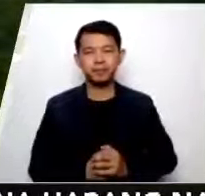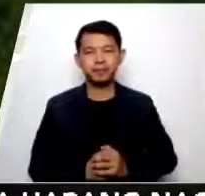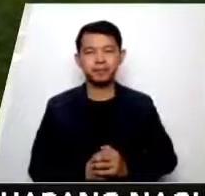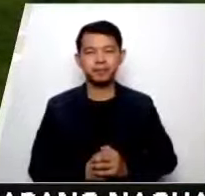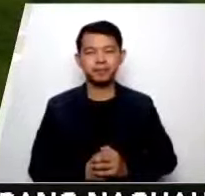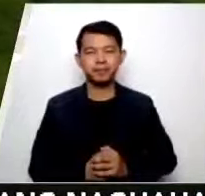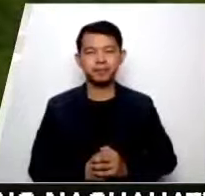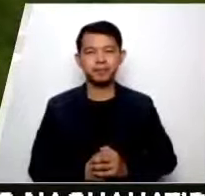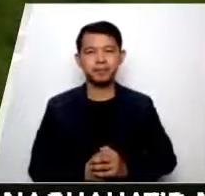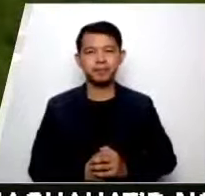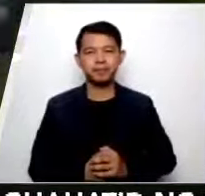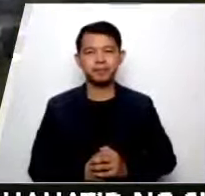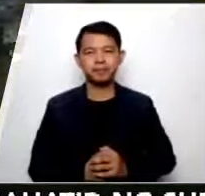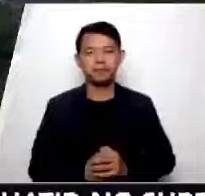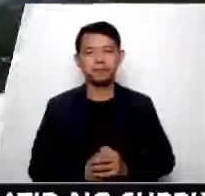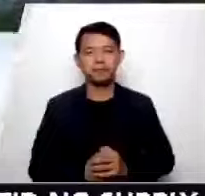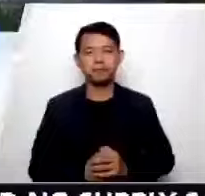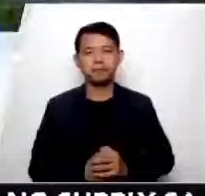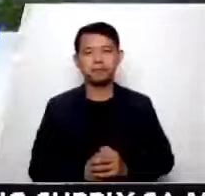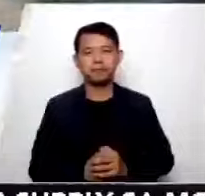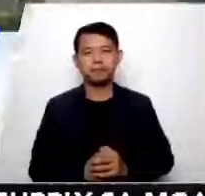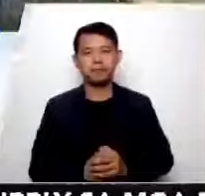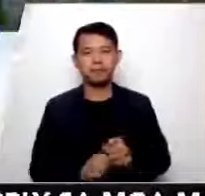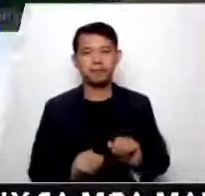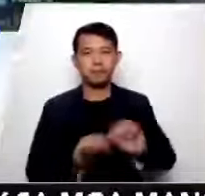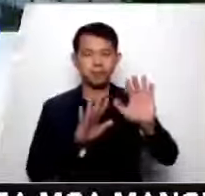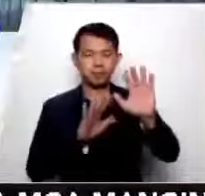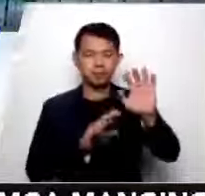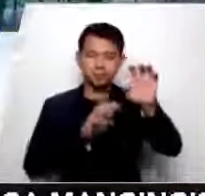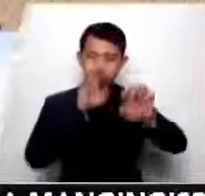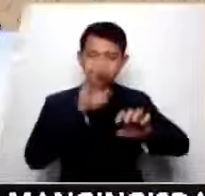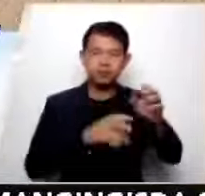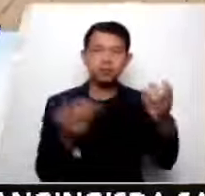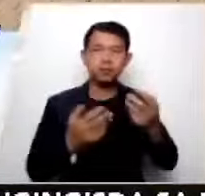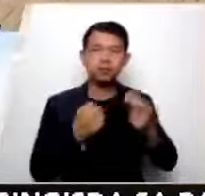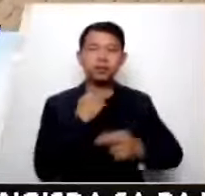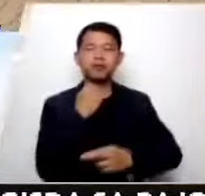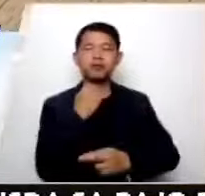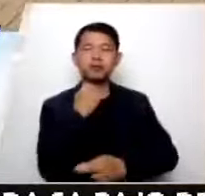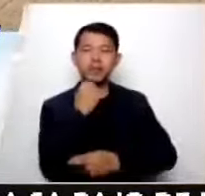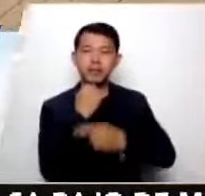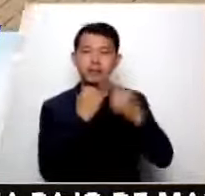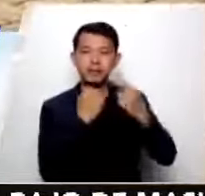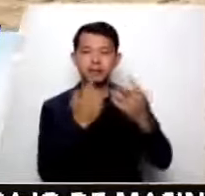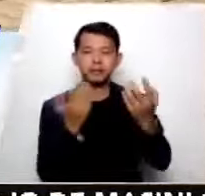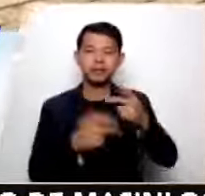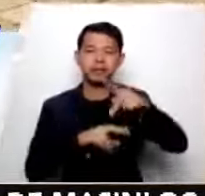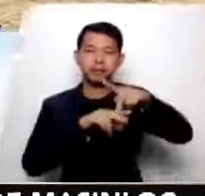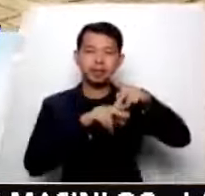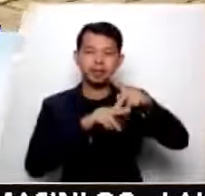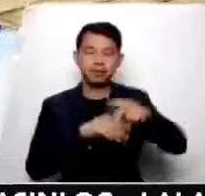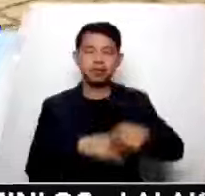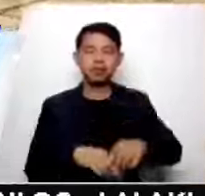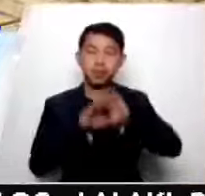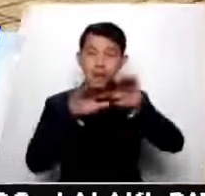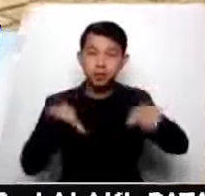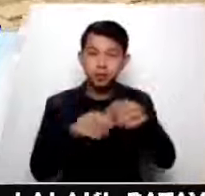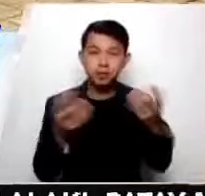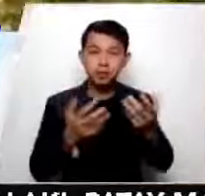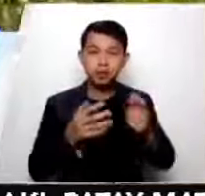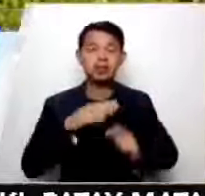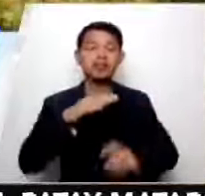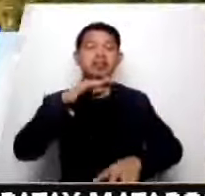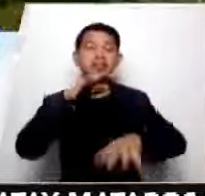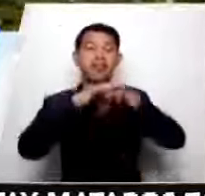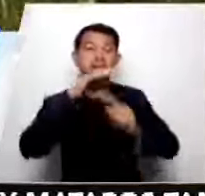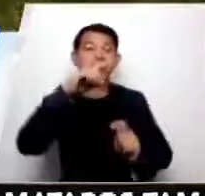Hilltop Adventure naman ang hatid ng resort na ito sa Balungaw, Pangasinan. Ang pool nasa tuktok, tanaw ang berdeng kapaligiran.